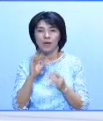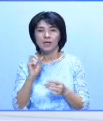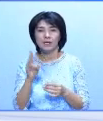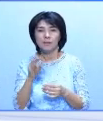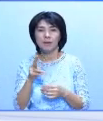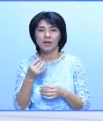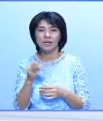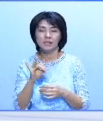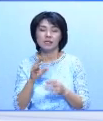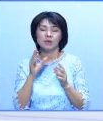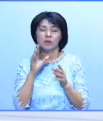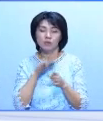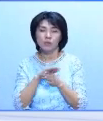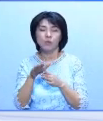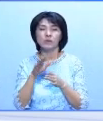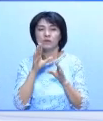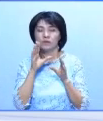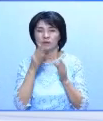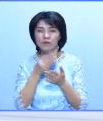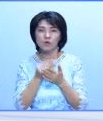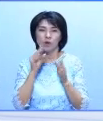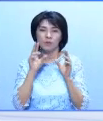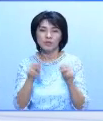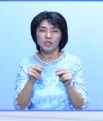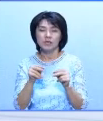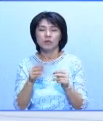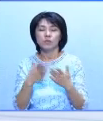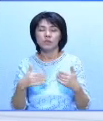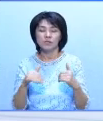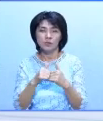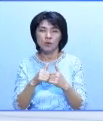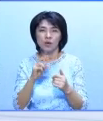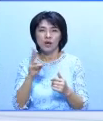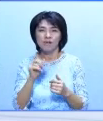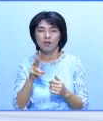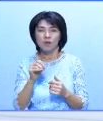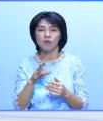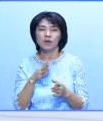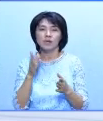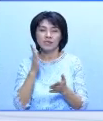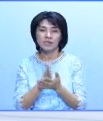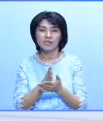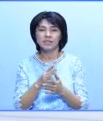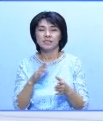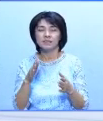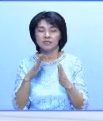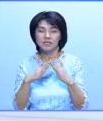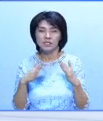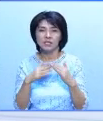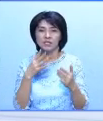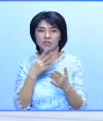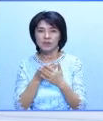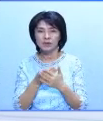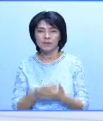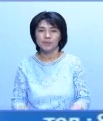Актаев исполнил свое обещание, и у семьи Ковалевых появилась крыша над головой. На новоселье побывала и наша съемочная